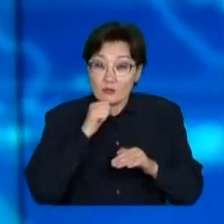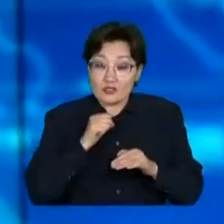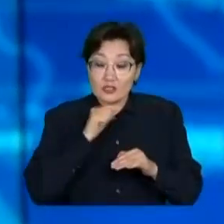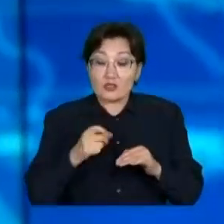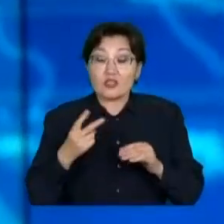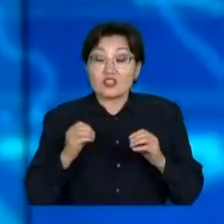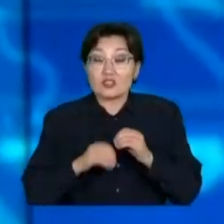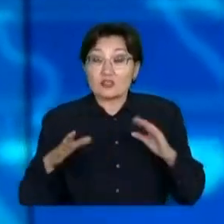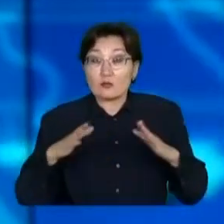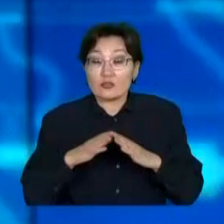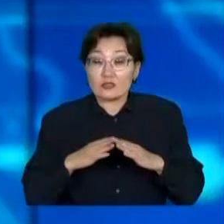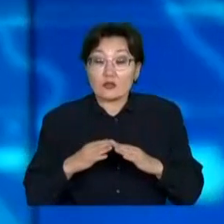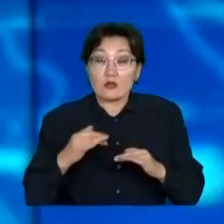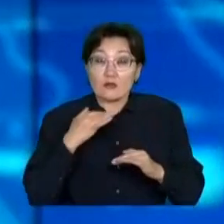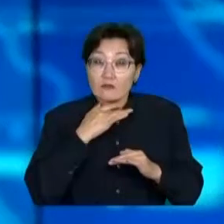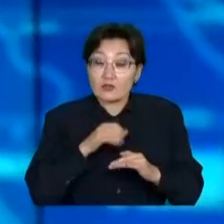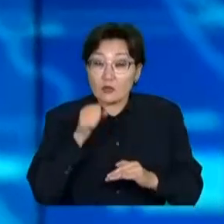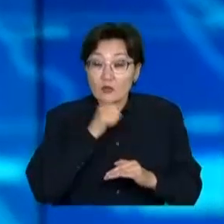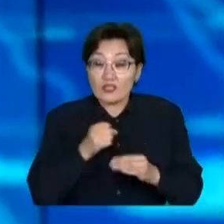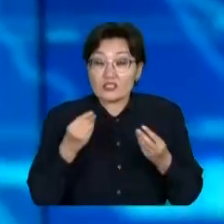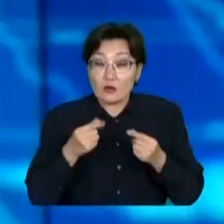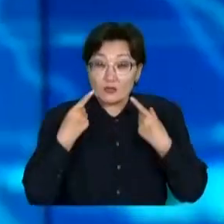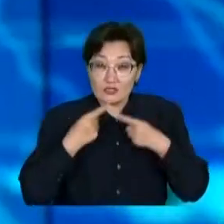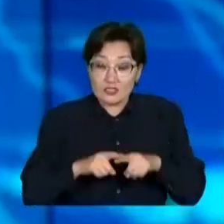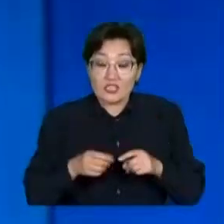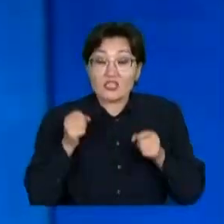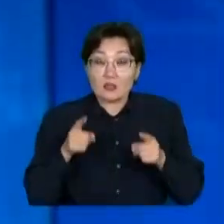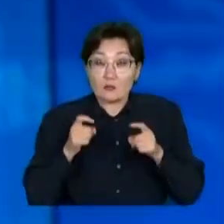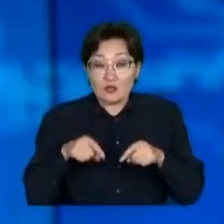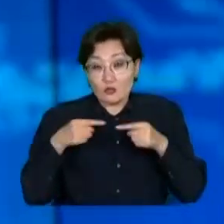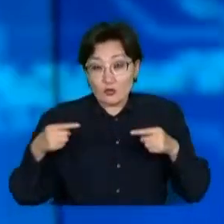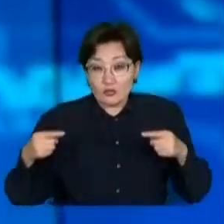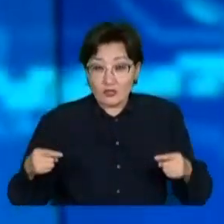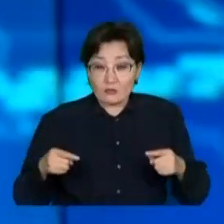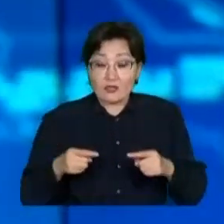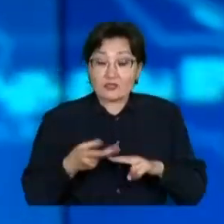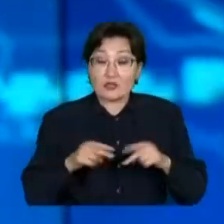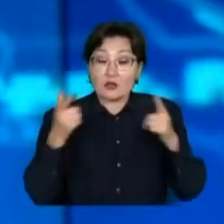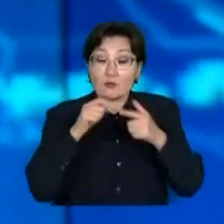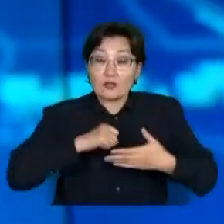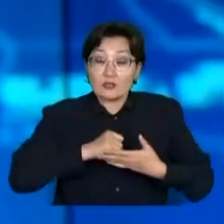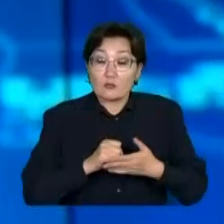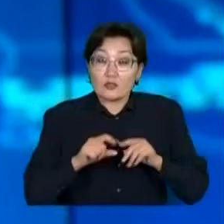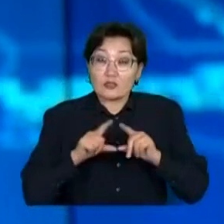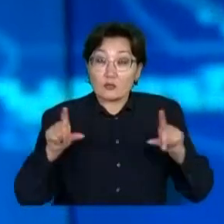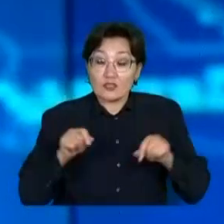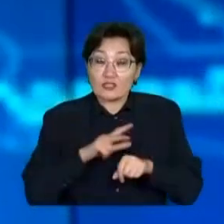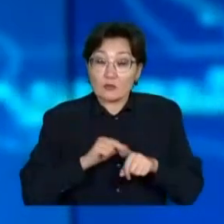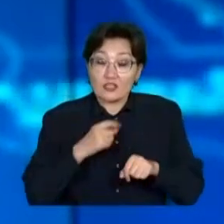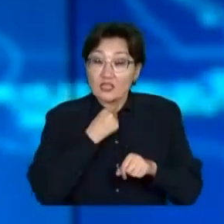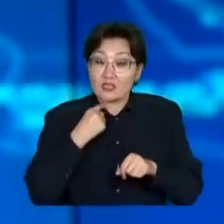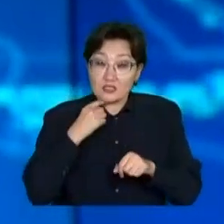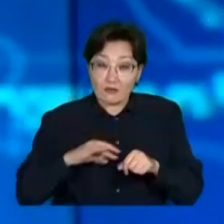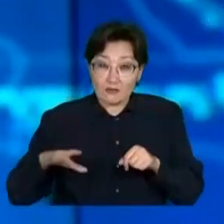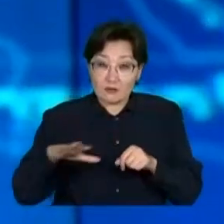В основном уносят драгоценности, деньги, технику и другие предметы быта. Эту информацию подтвердили в управлении полиции Талгарского